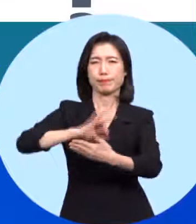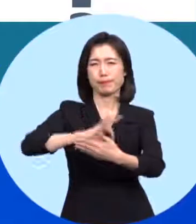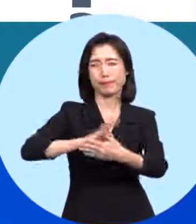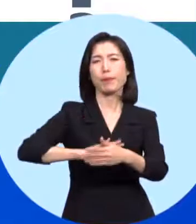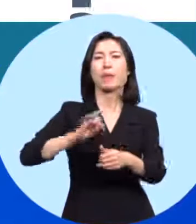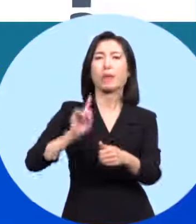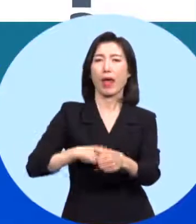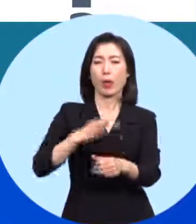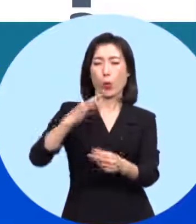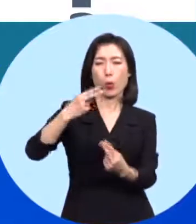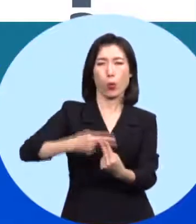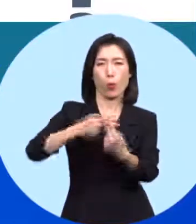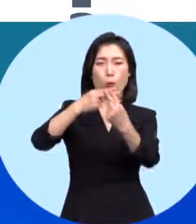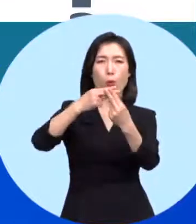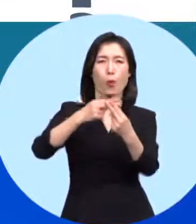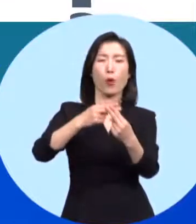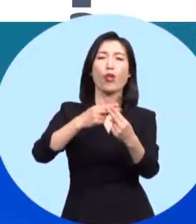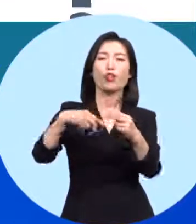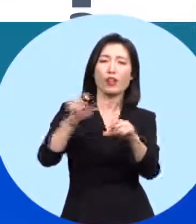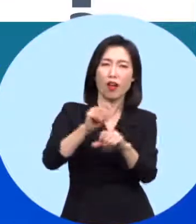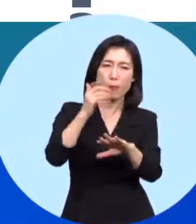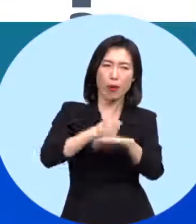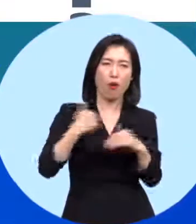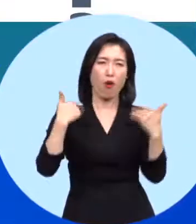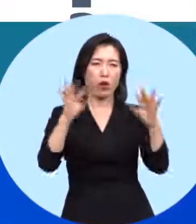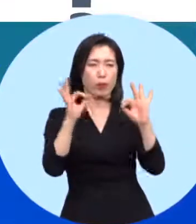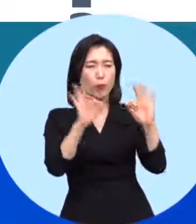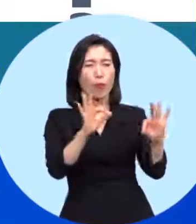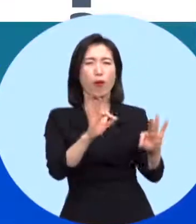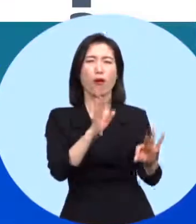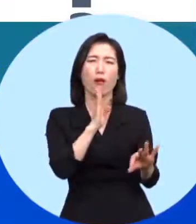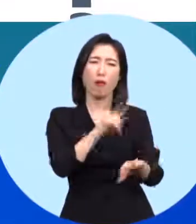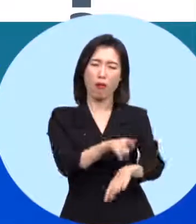이렇게 하면서 어른들이 또 지원하게 되고 하면서